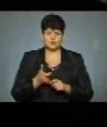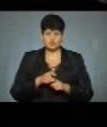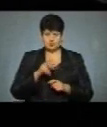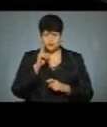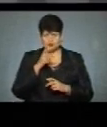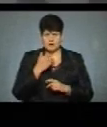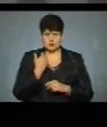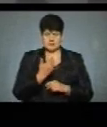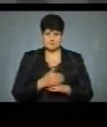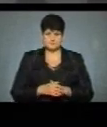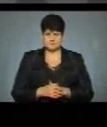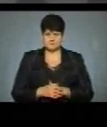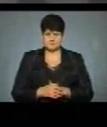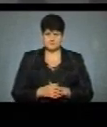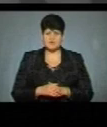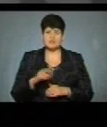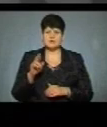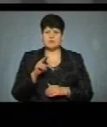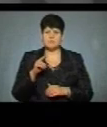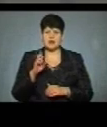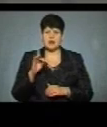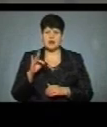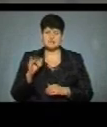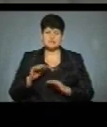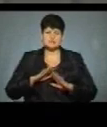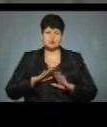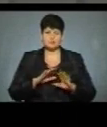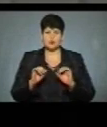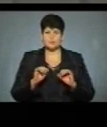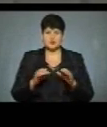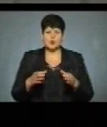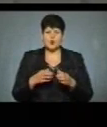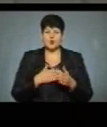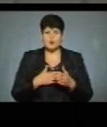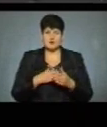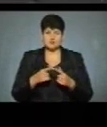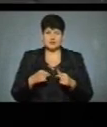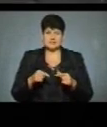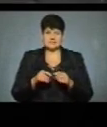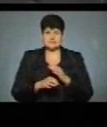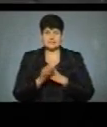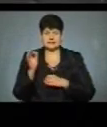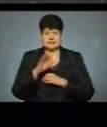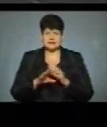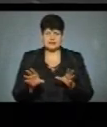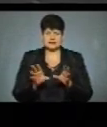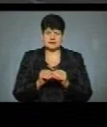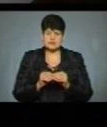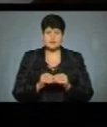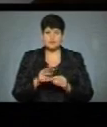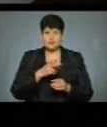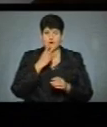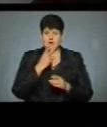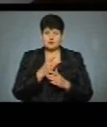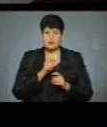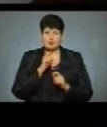за ним. Ярослав Брилінський, заступник координатора громадської організації «Схід і Захід єдині назавжди», показує подарунки,